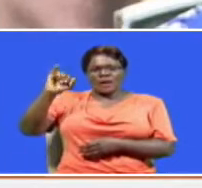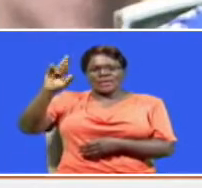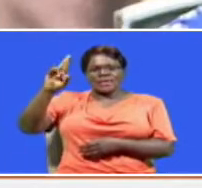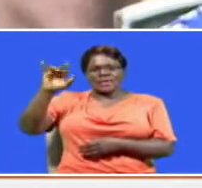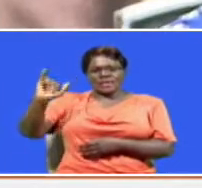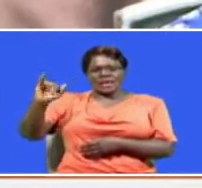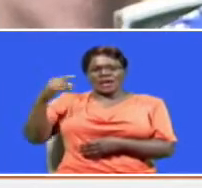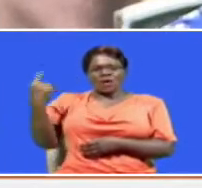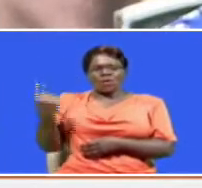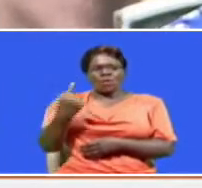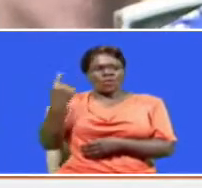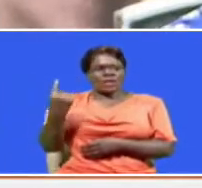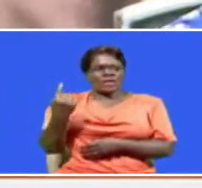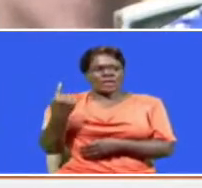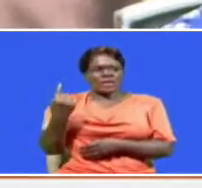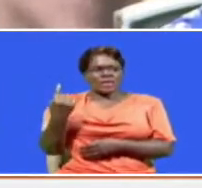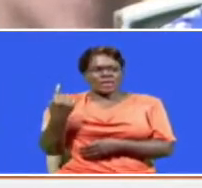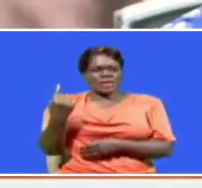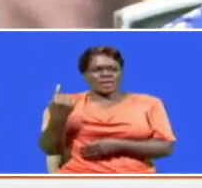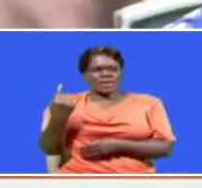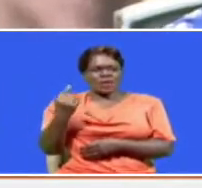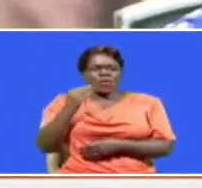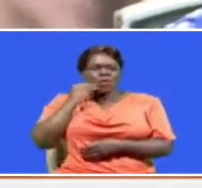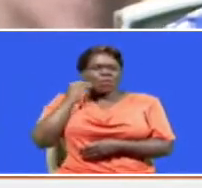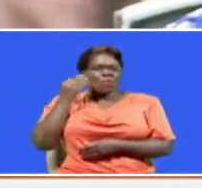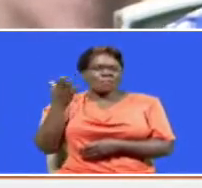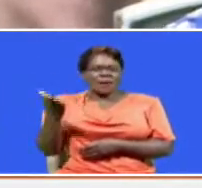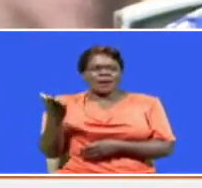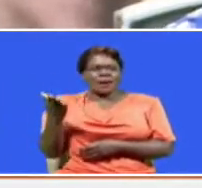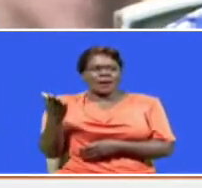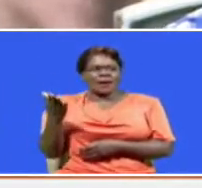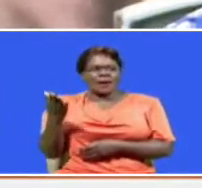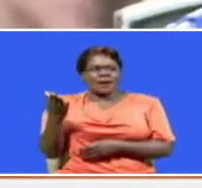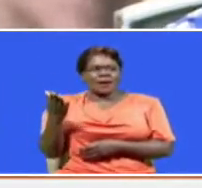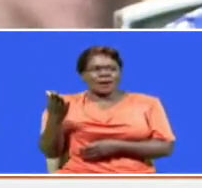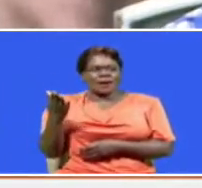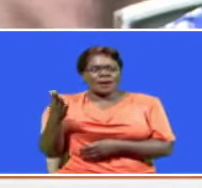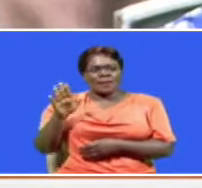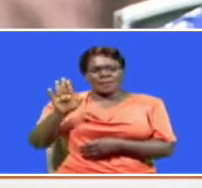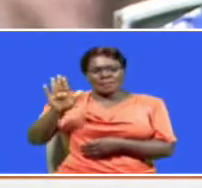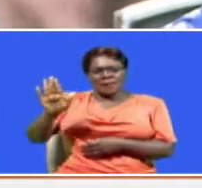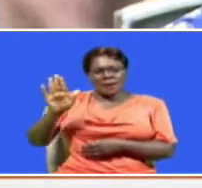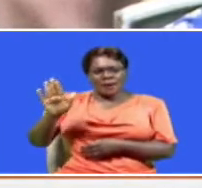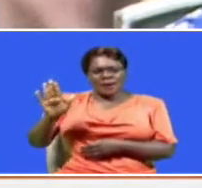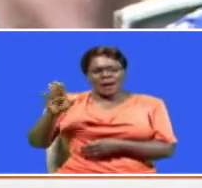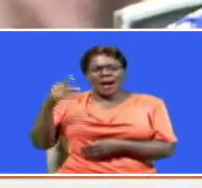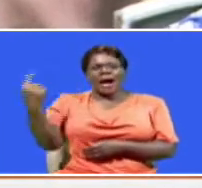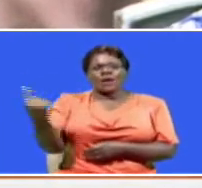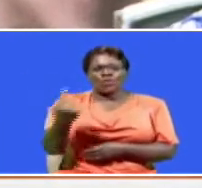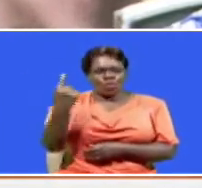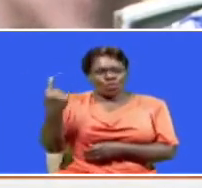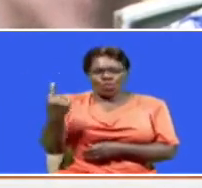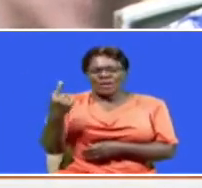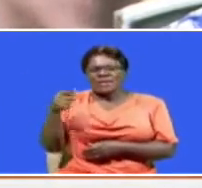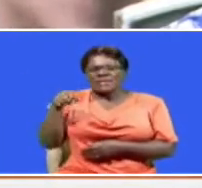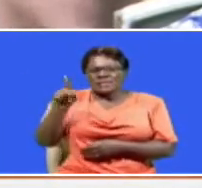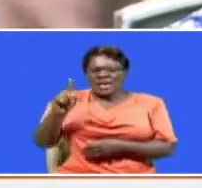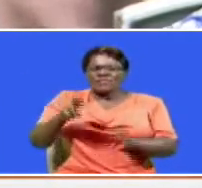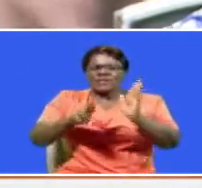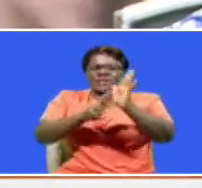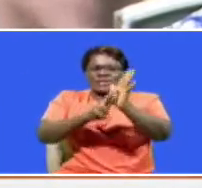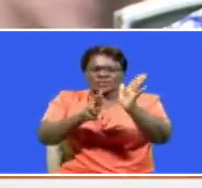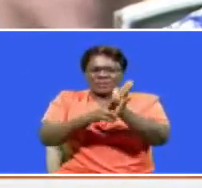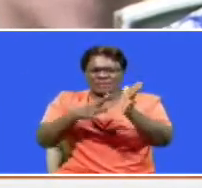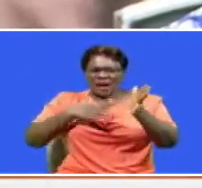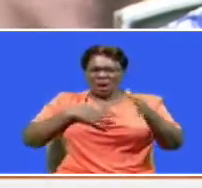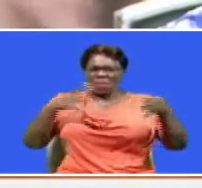is on his own wherever he is. He is in no way